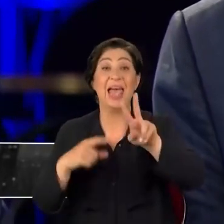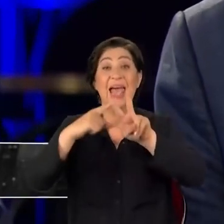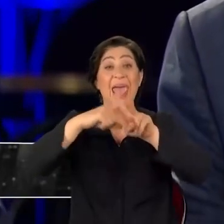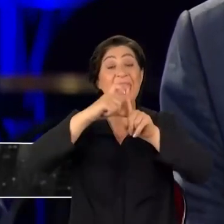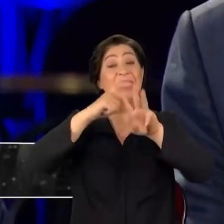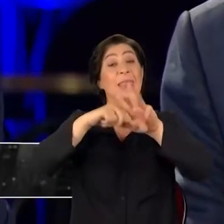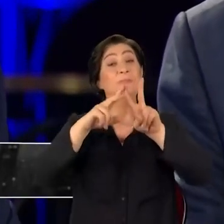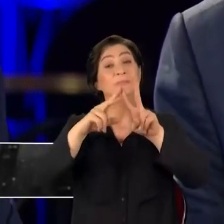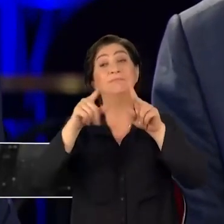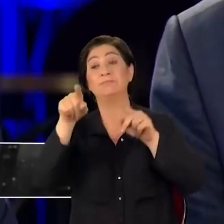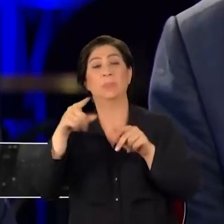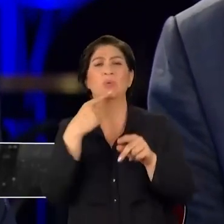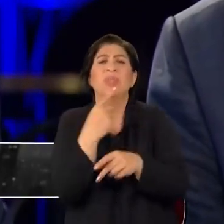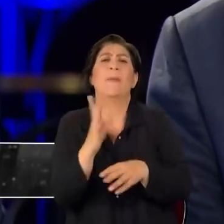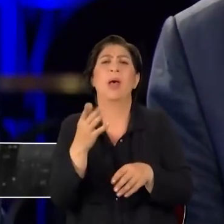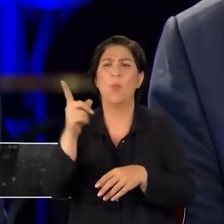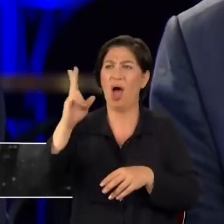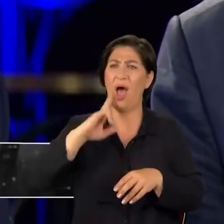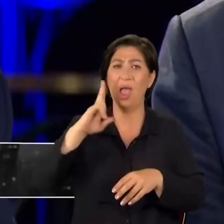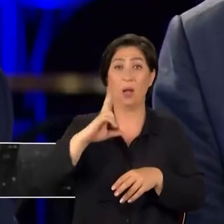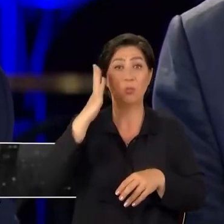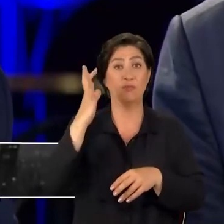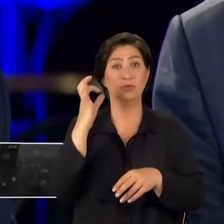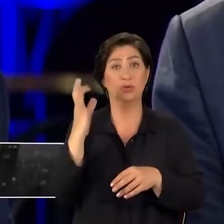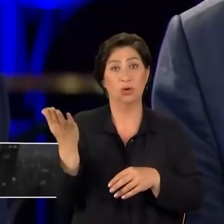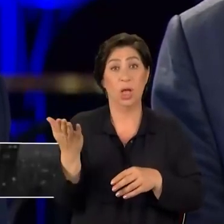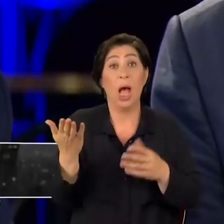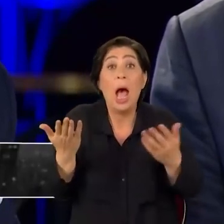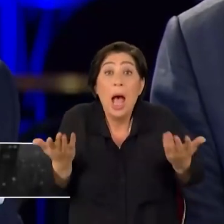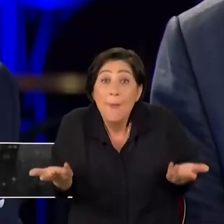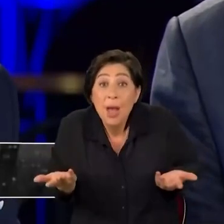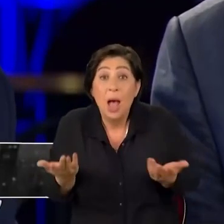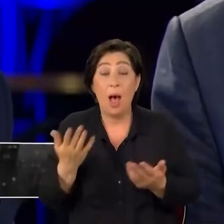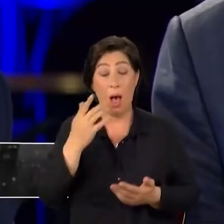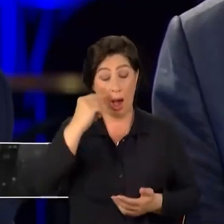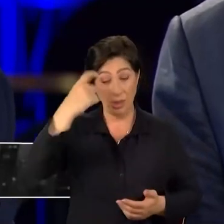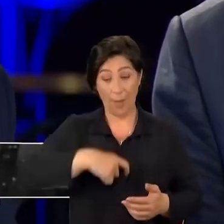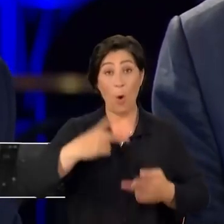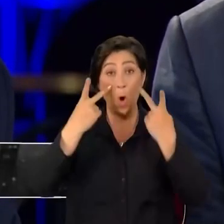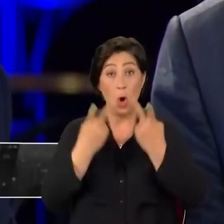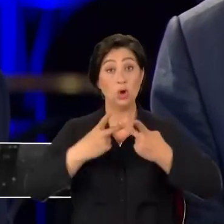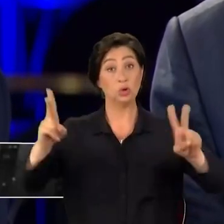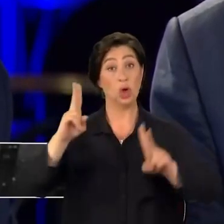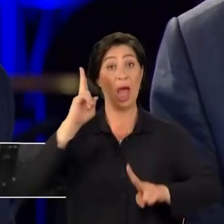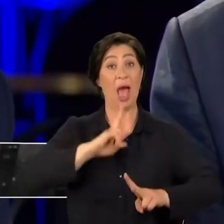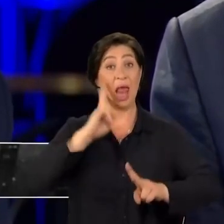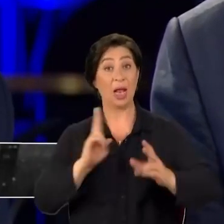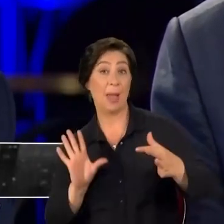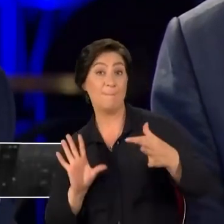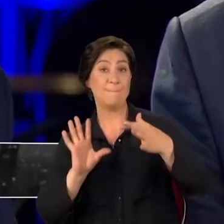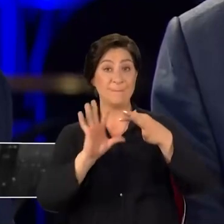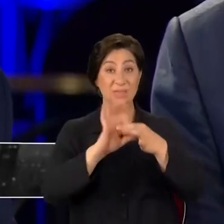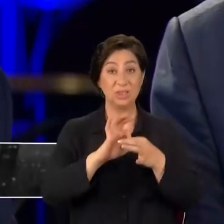liberal felsefeyi ortaya attığında dediler ki ya bu adam ahlak profesörü ya. Ama adam özgürlüğün ahlakla birleştiği